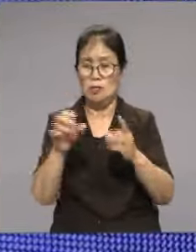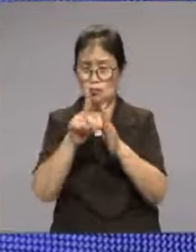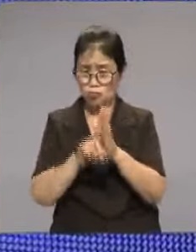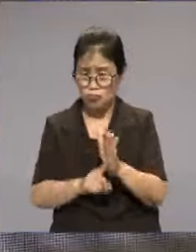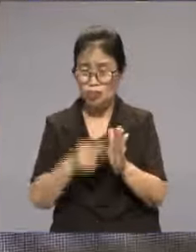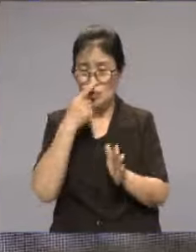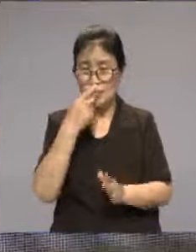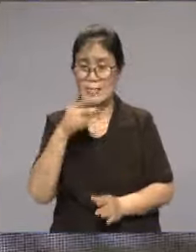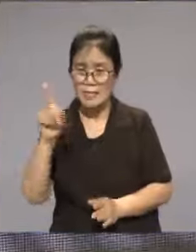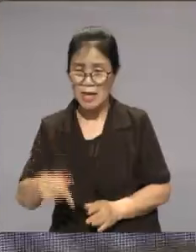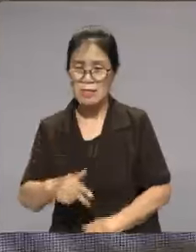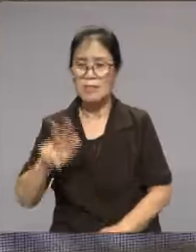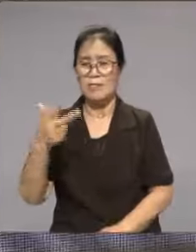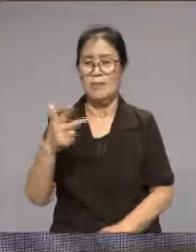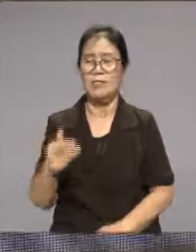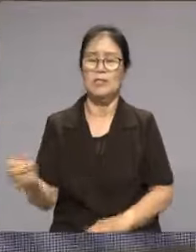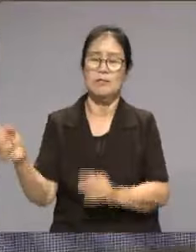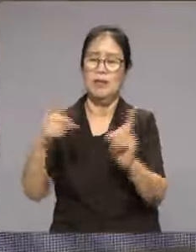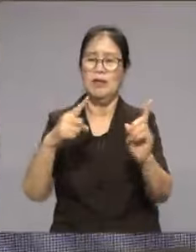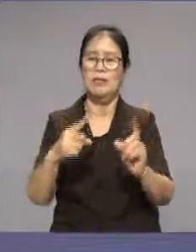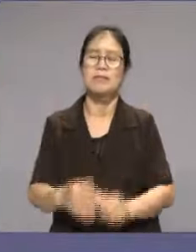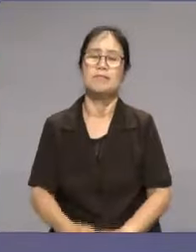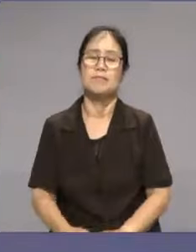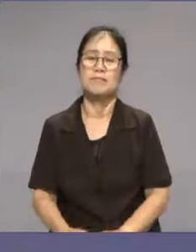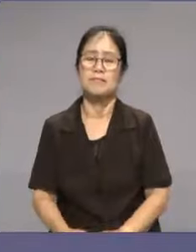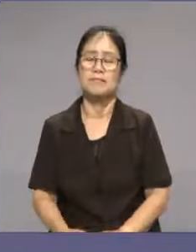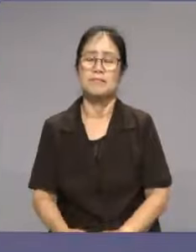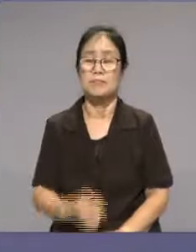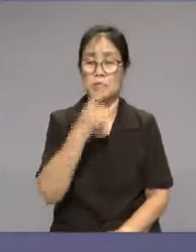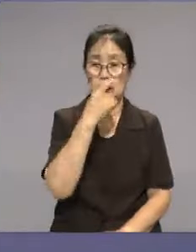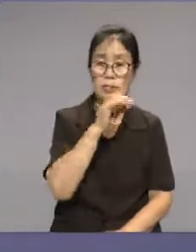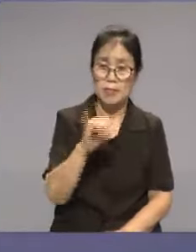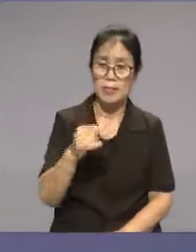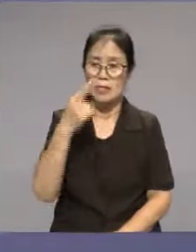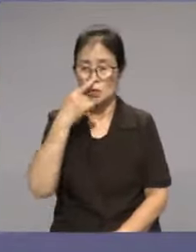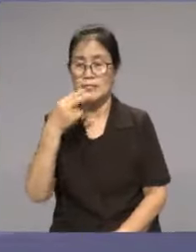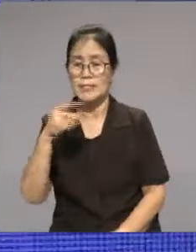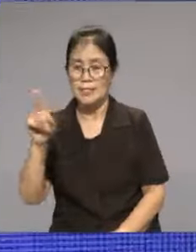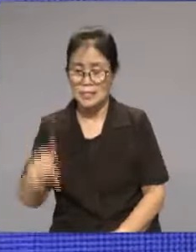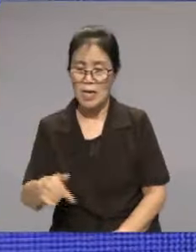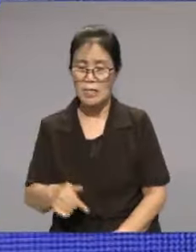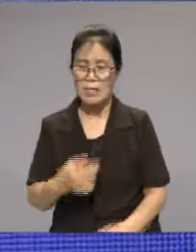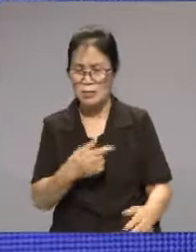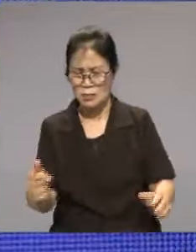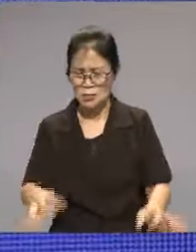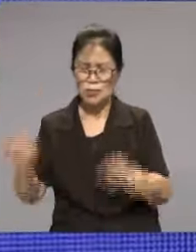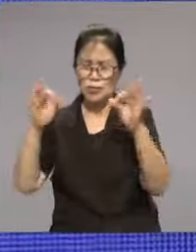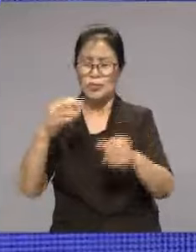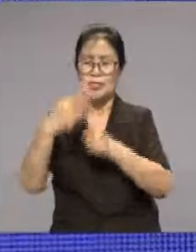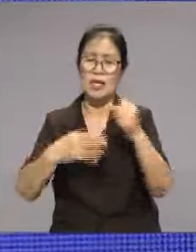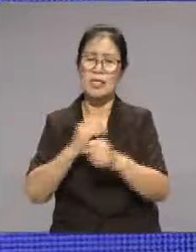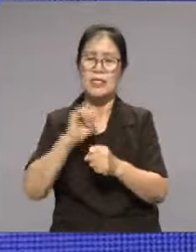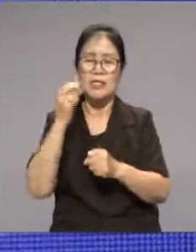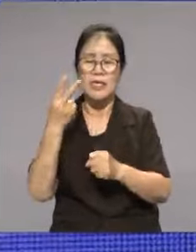코스닥 지수도 700선을 되찾았습니다. 코스피 시장과 코스닥 시장은 급등으로 4년 2개월